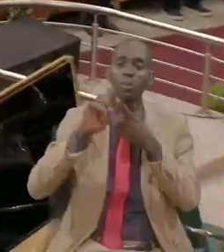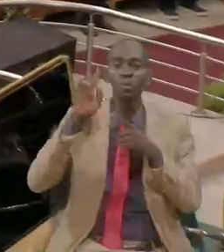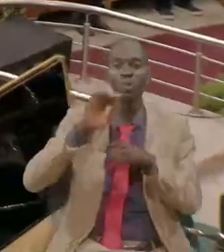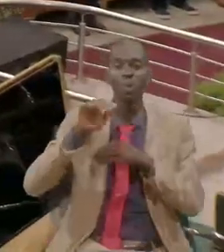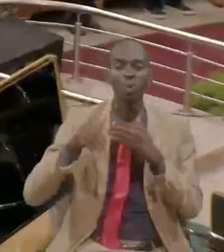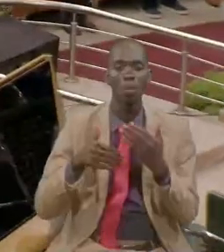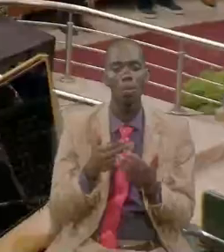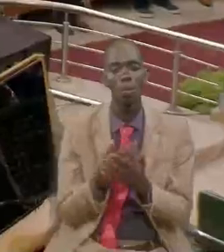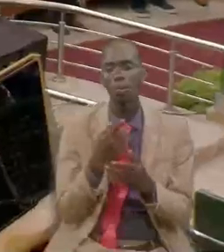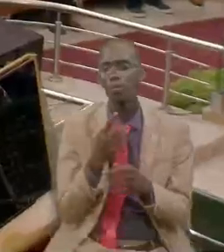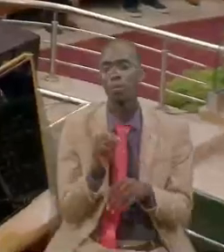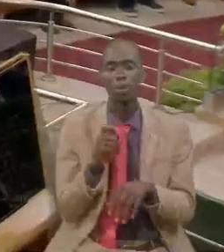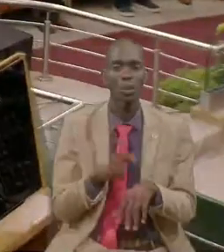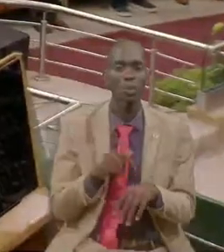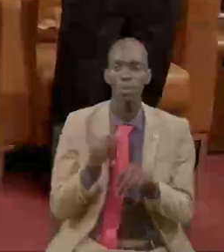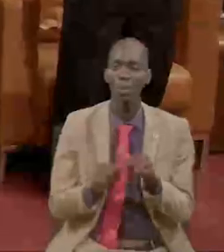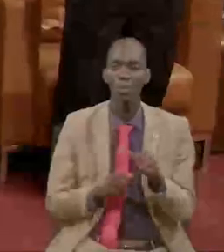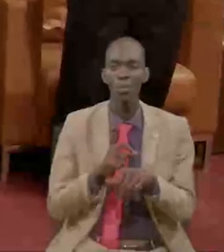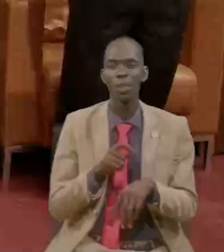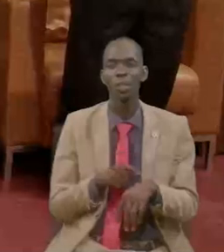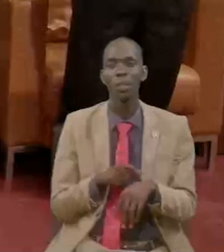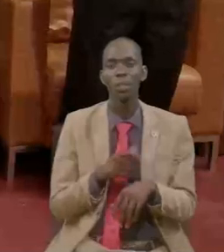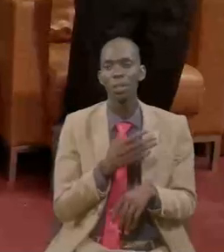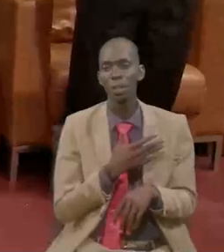les regards sur lui à tout moment,